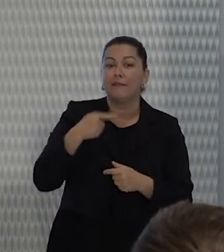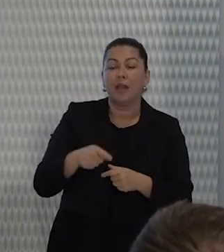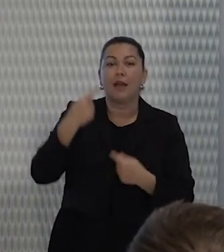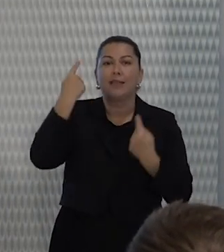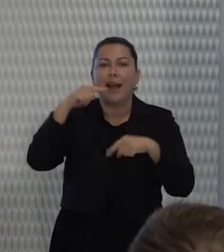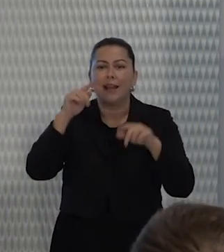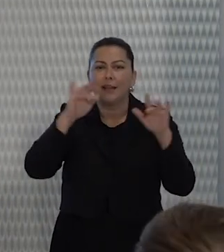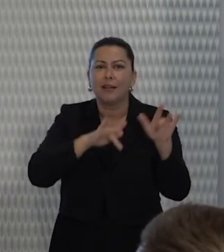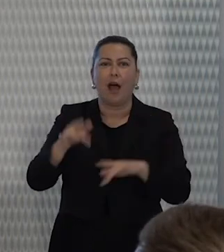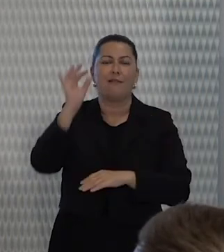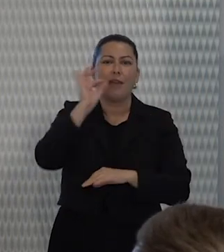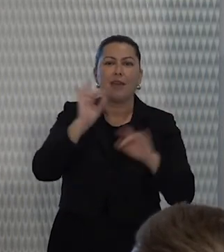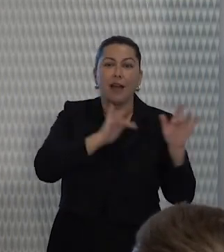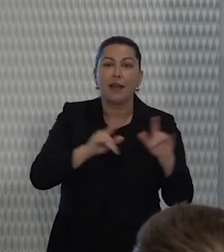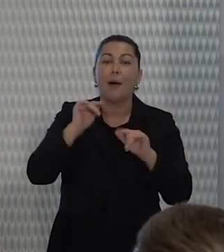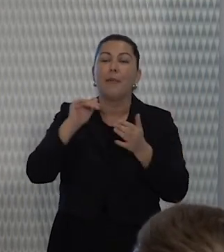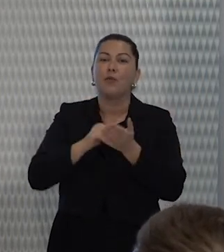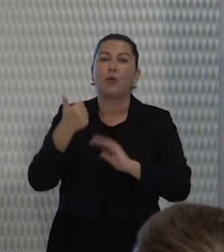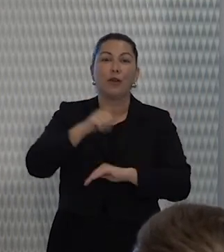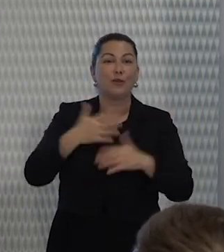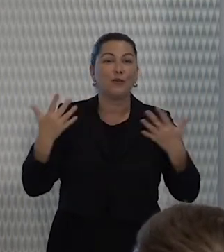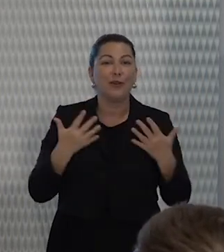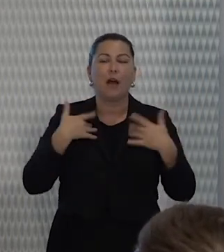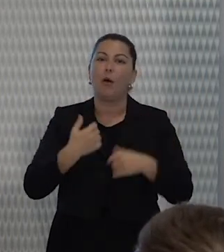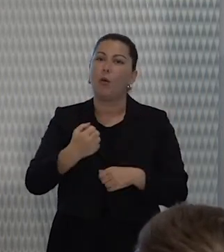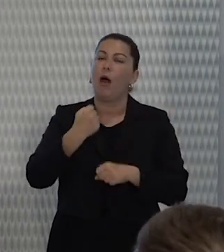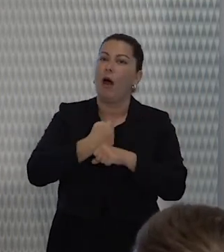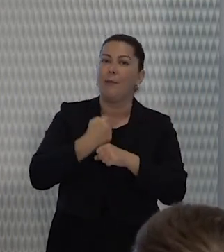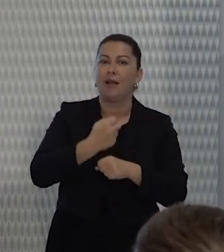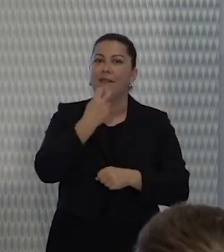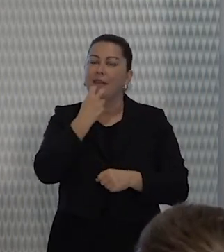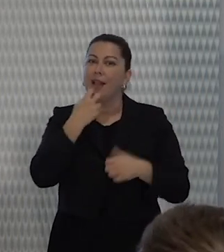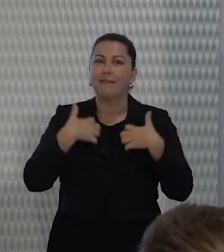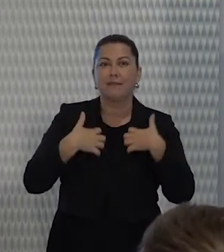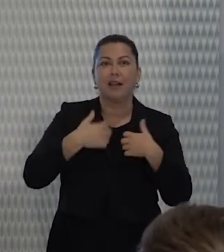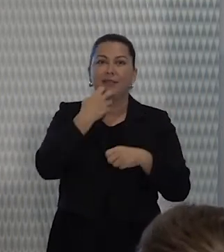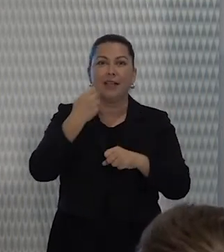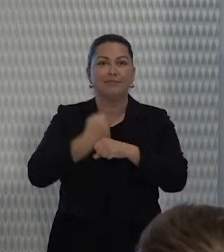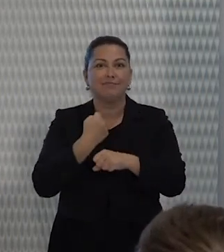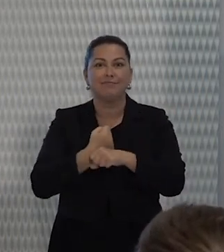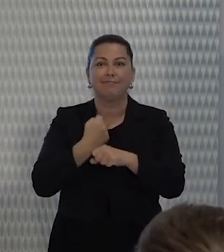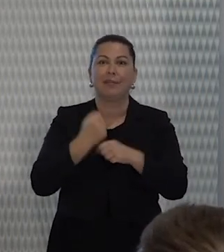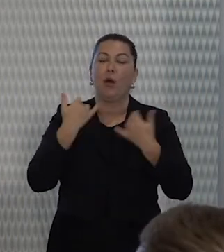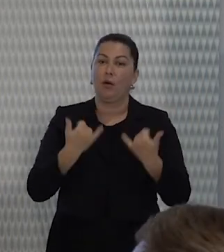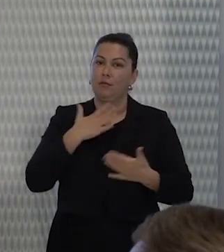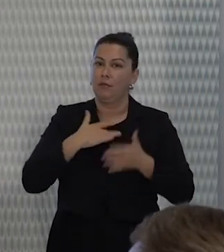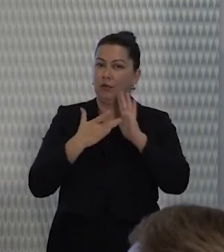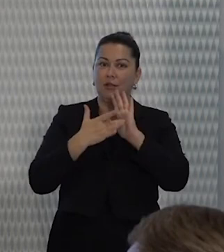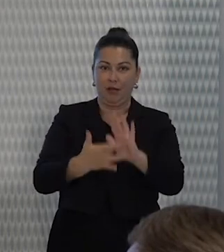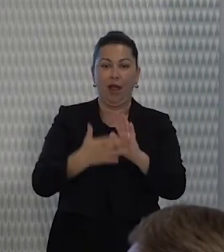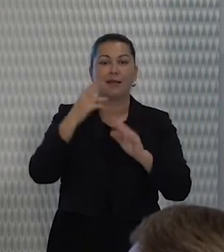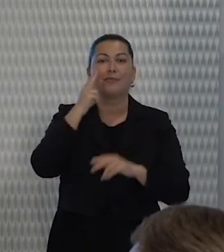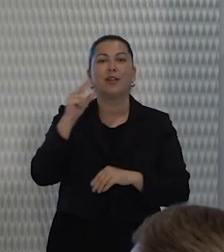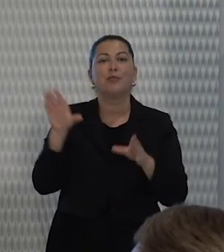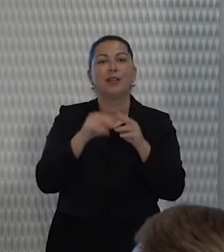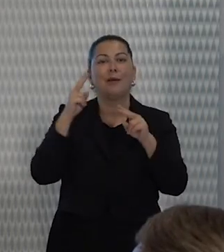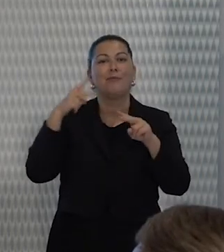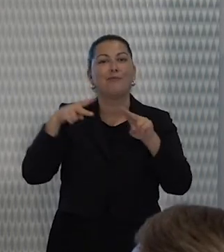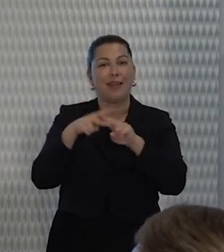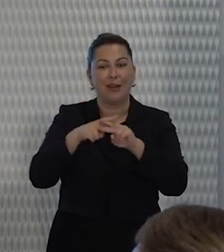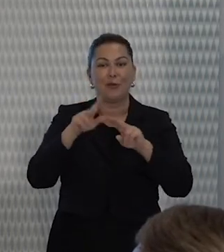nur die Fähigkeiten haben, sondern auch den Arbeitswillen haben. Und wir wollen Ihnen heute zeigen, es funktioniert. Man kann Menschen mit Behinderung in die eigenen